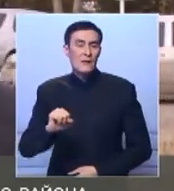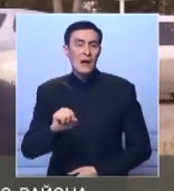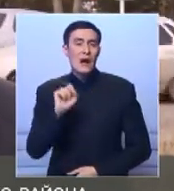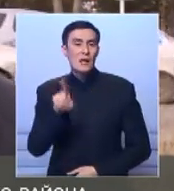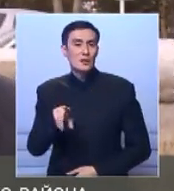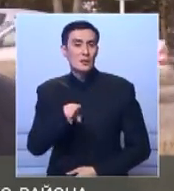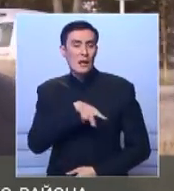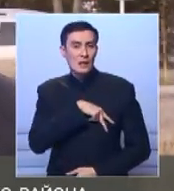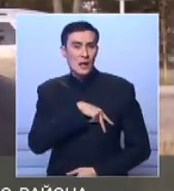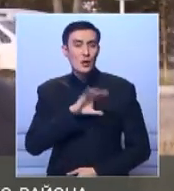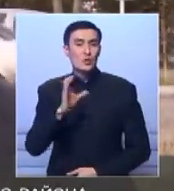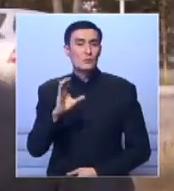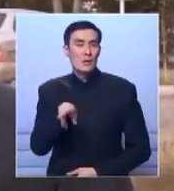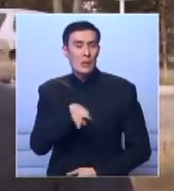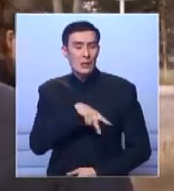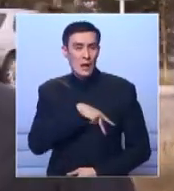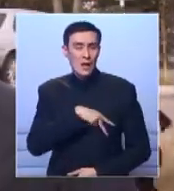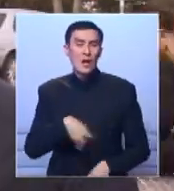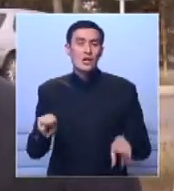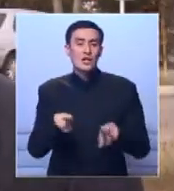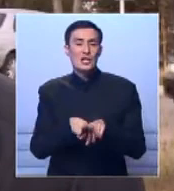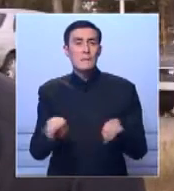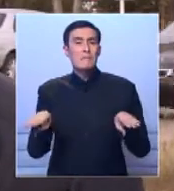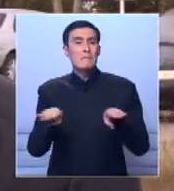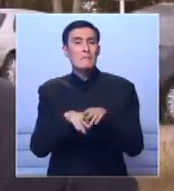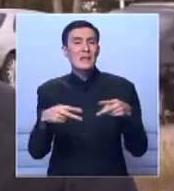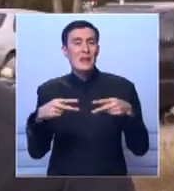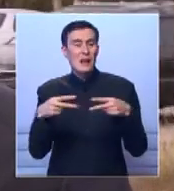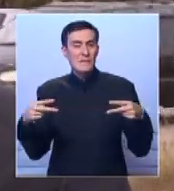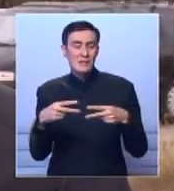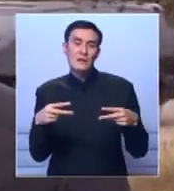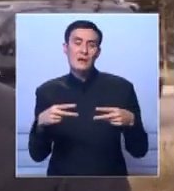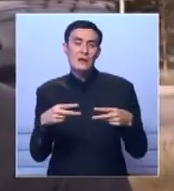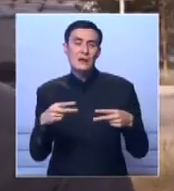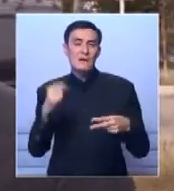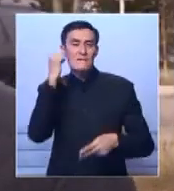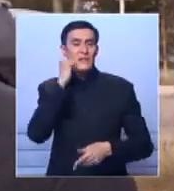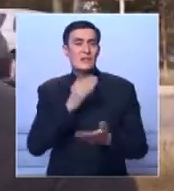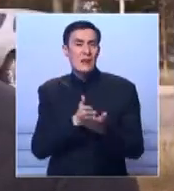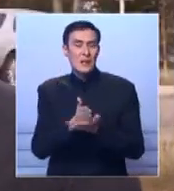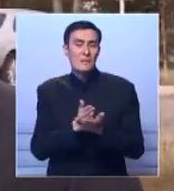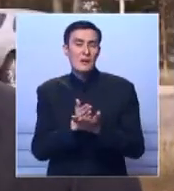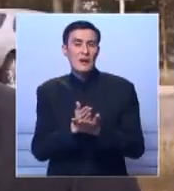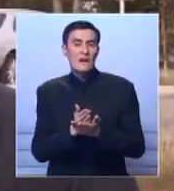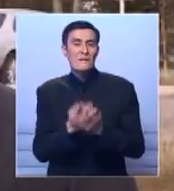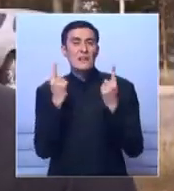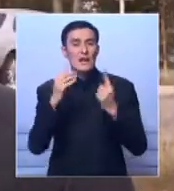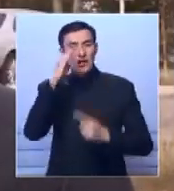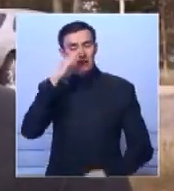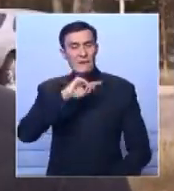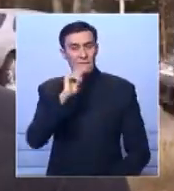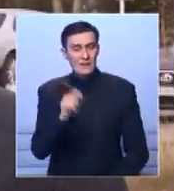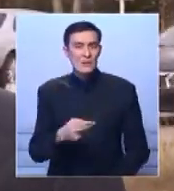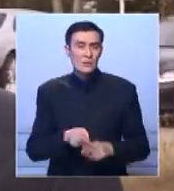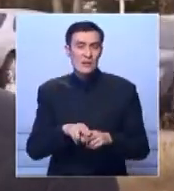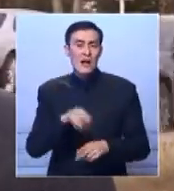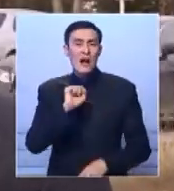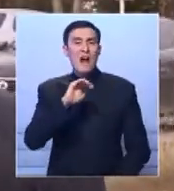күміс алка. Также приравнены к ВОВ, Великому Отечественной. Это получается